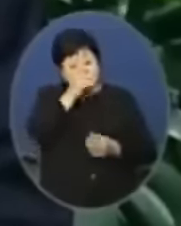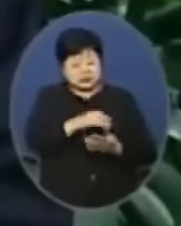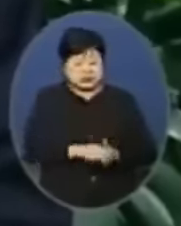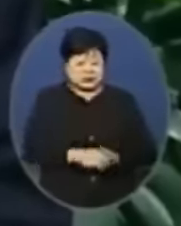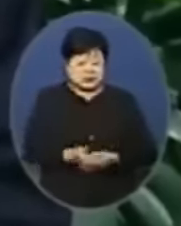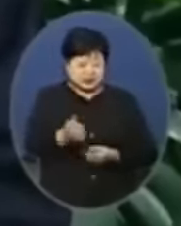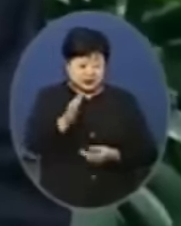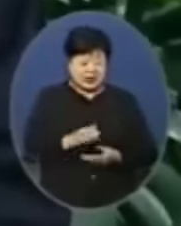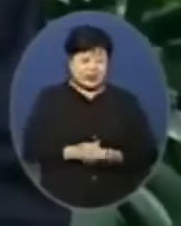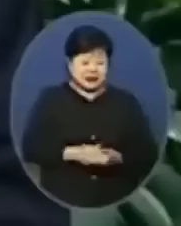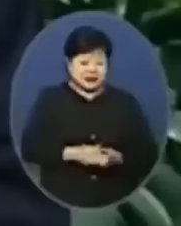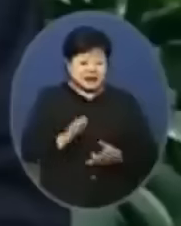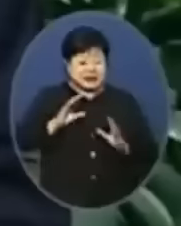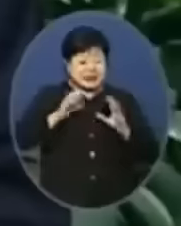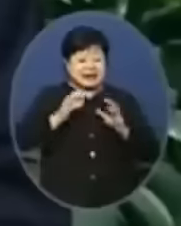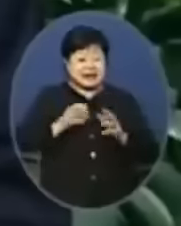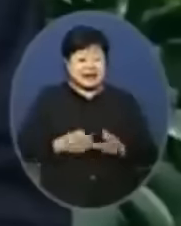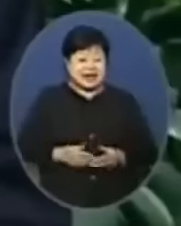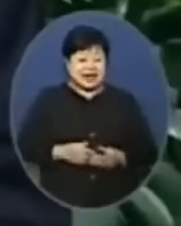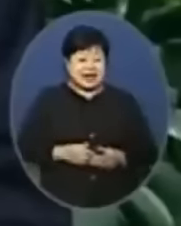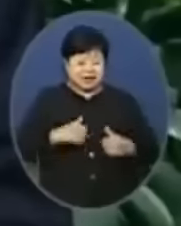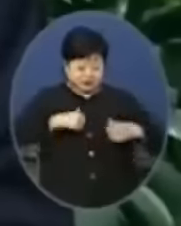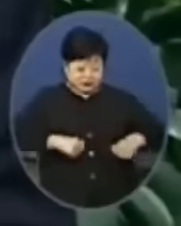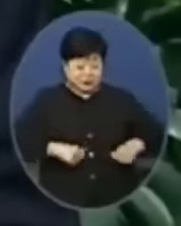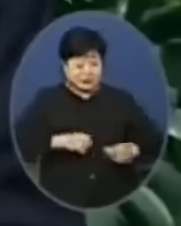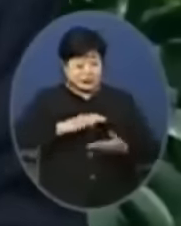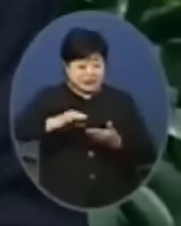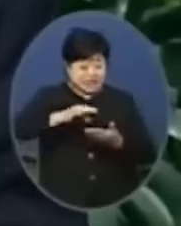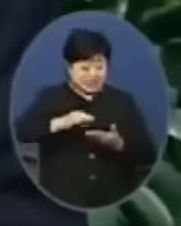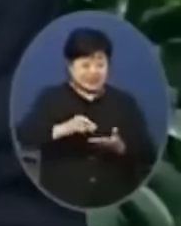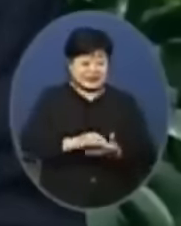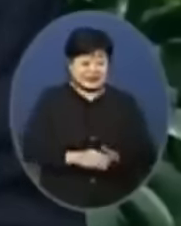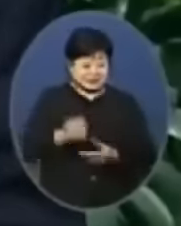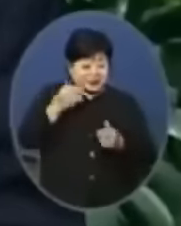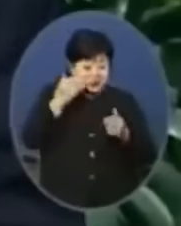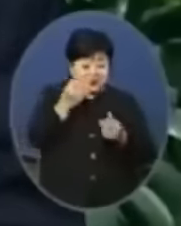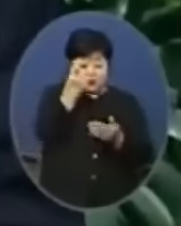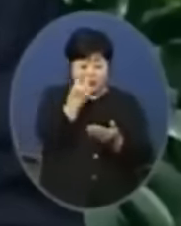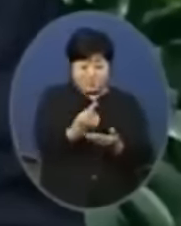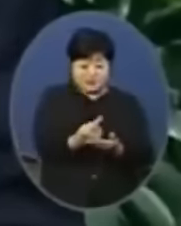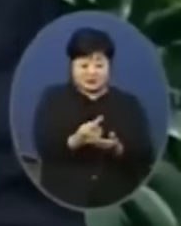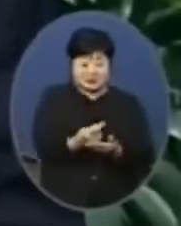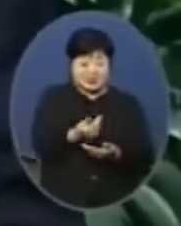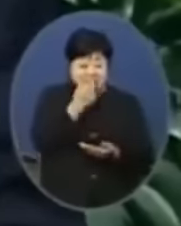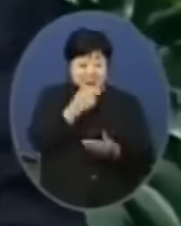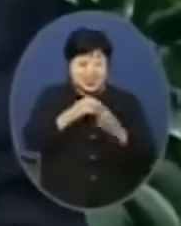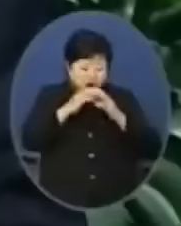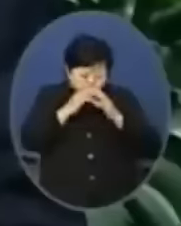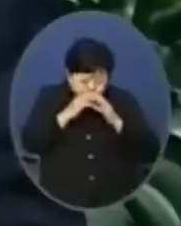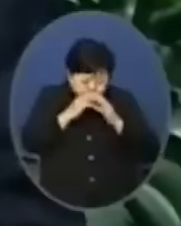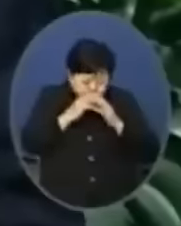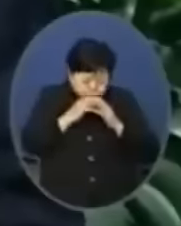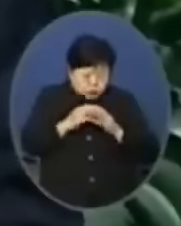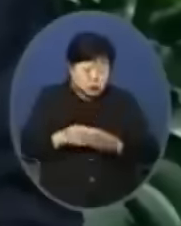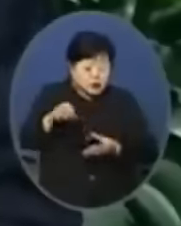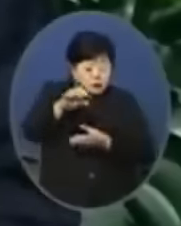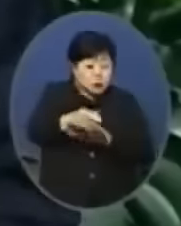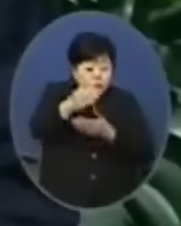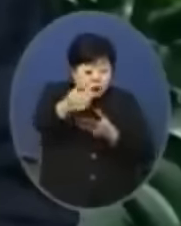것입니다. 그러나 천국의 파스포트를 사용해서 함께 기도하면 성령이 들어와서 생기로서 부어주시는